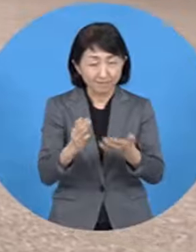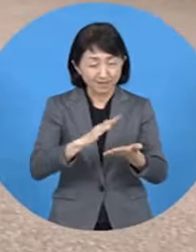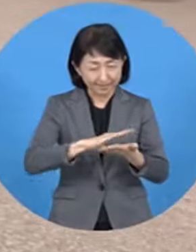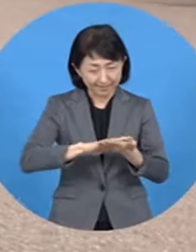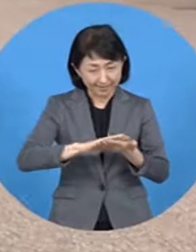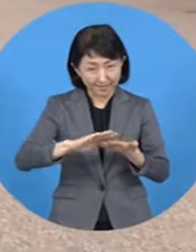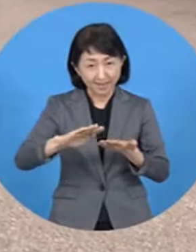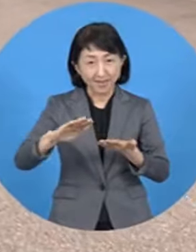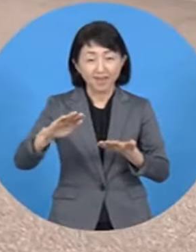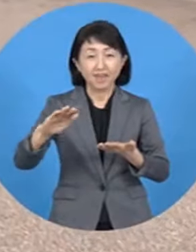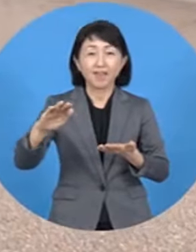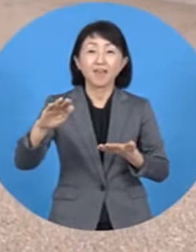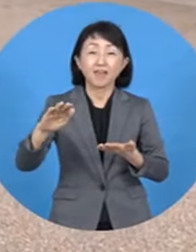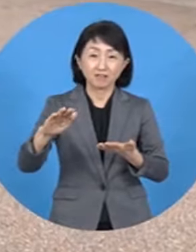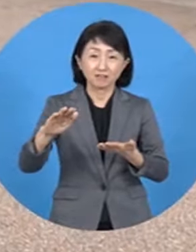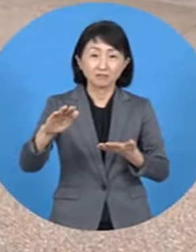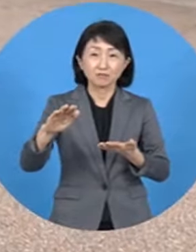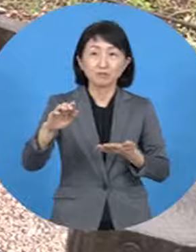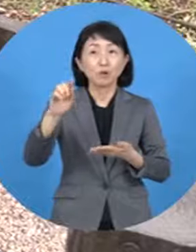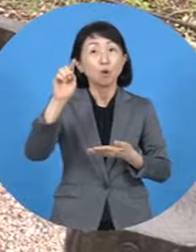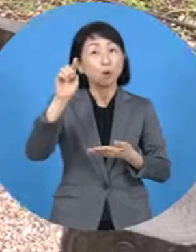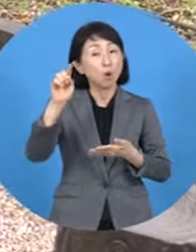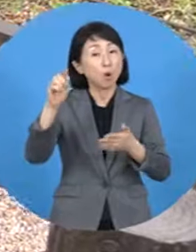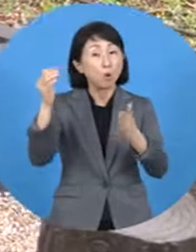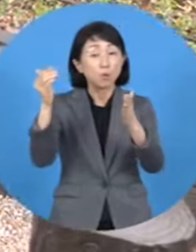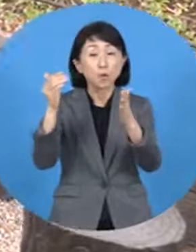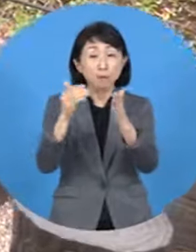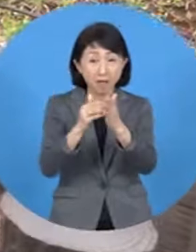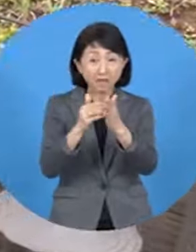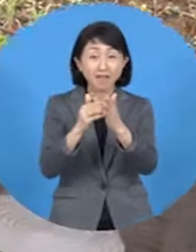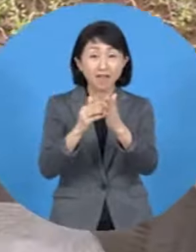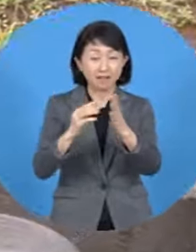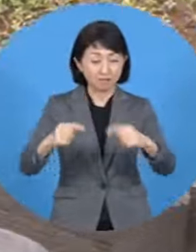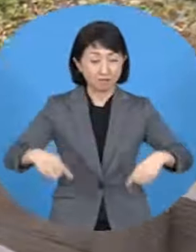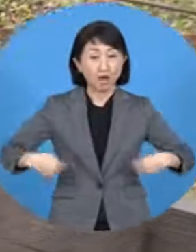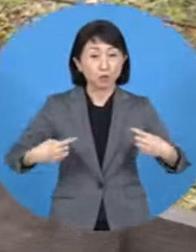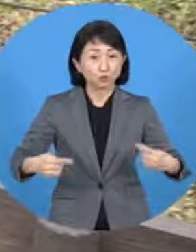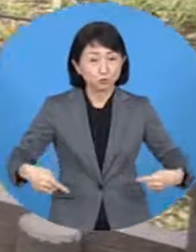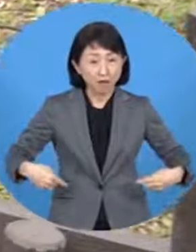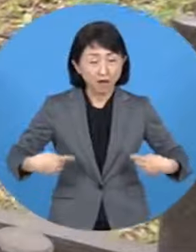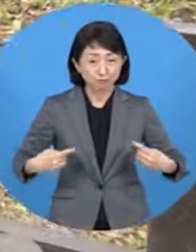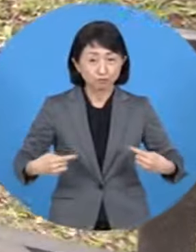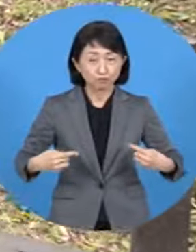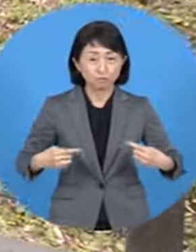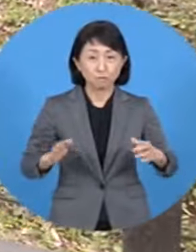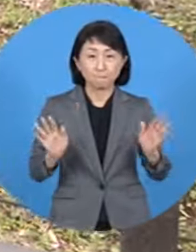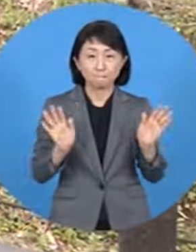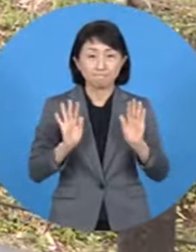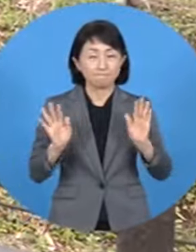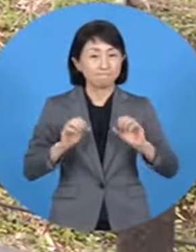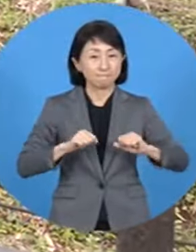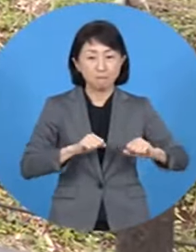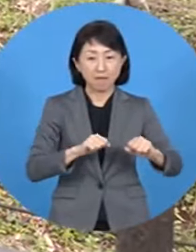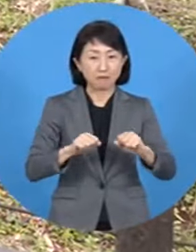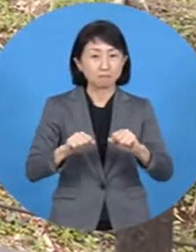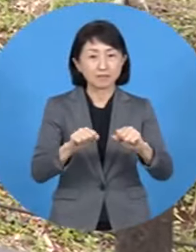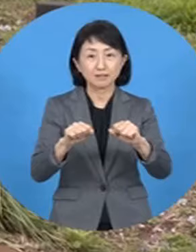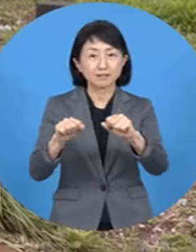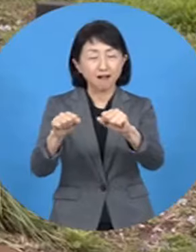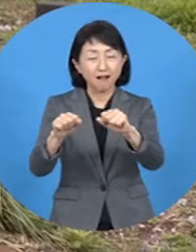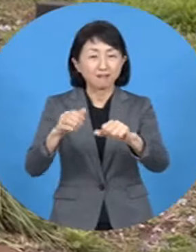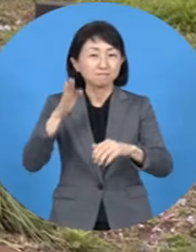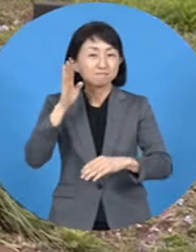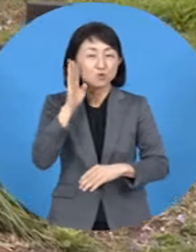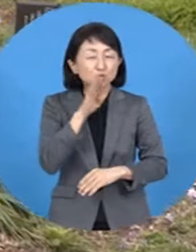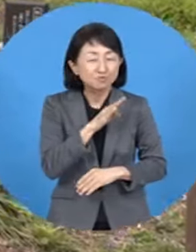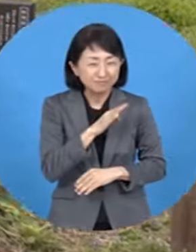と舗装がしてあるようになりまして、上の広場まで車椅子であるとか、それから乳母車でスト